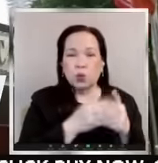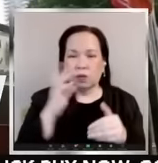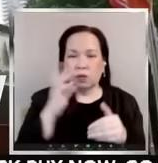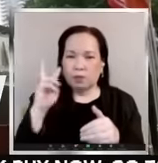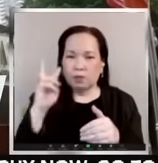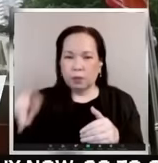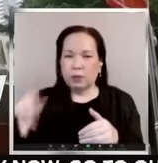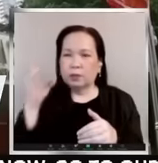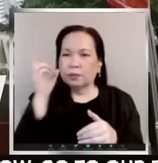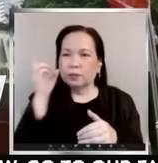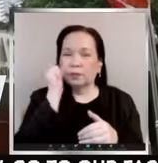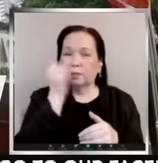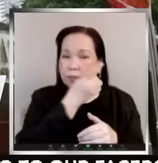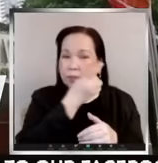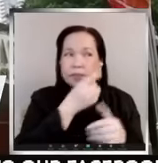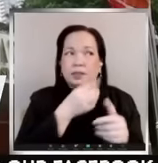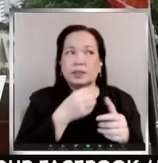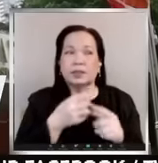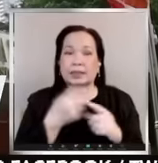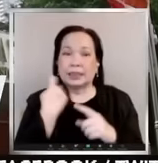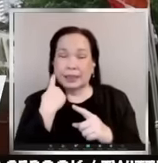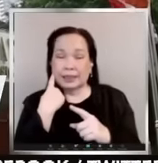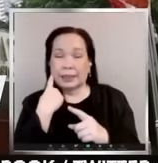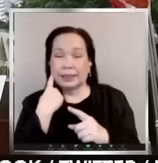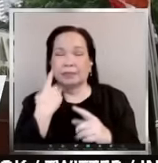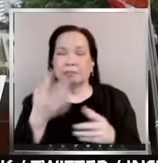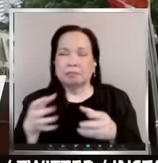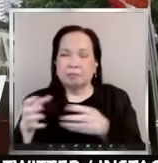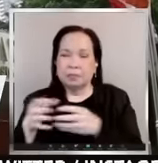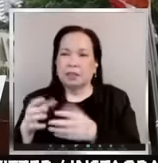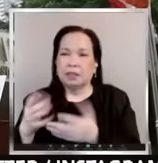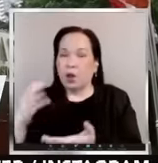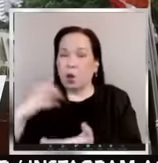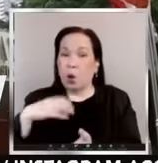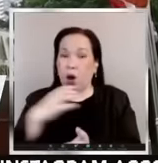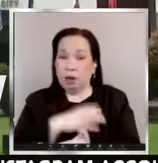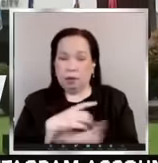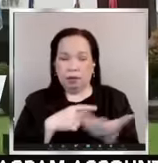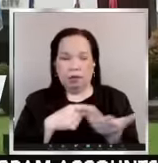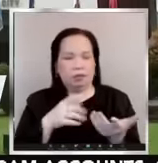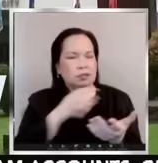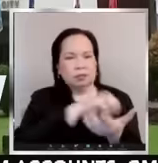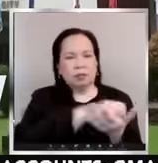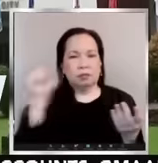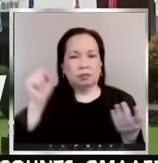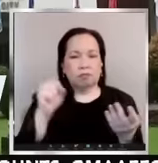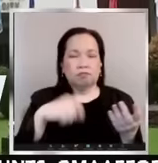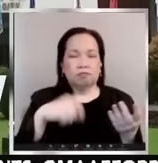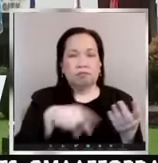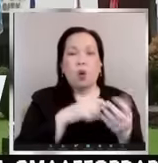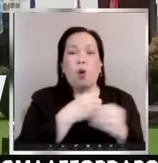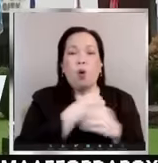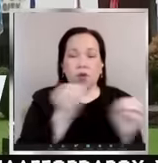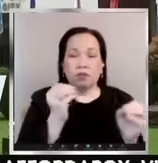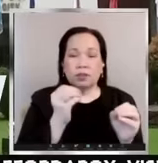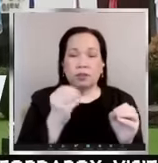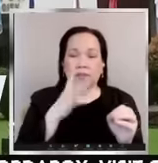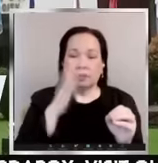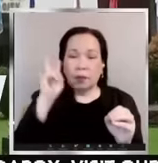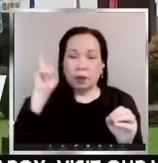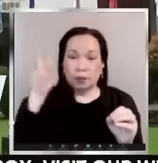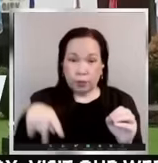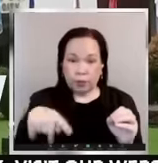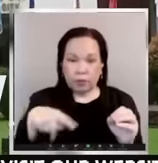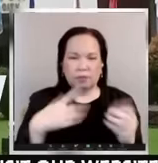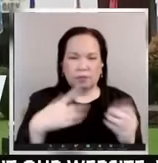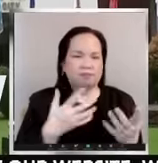naman, tinanggalan ng confidential fund ang budget ng mga civilian agency kabilang ang Office of the Vice President at Department of